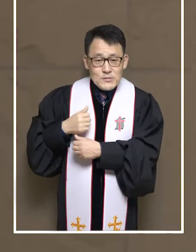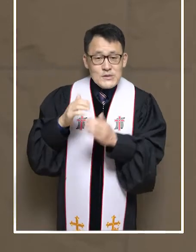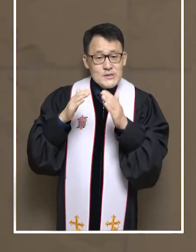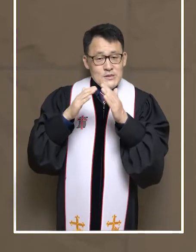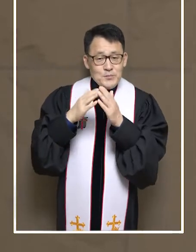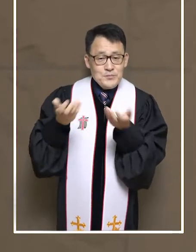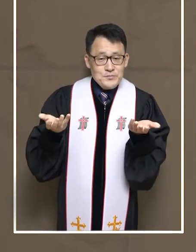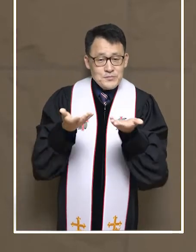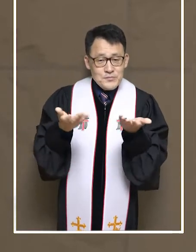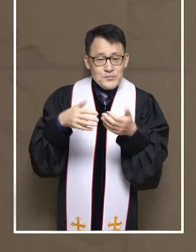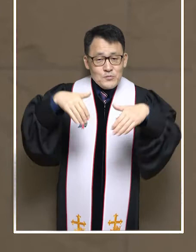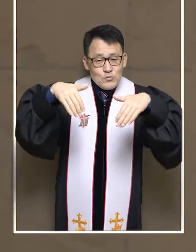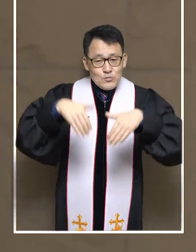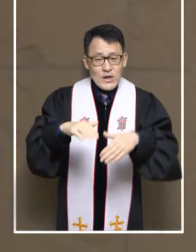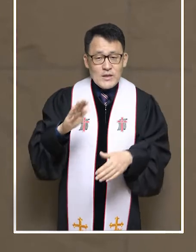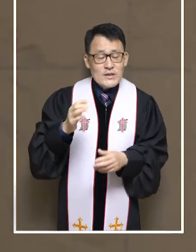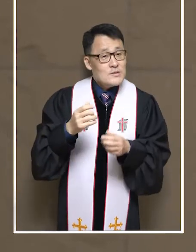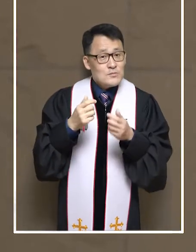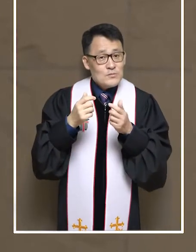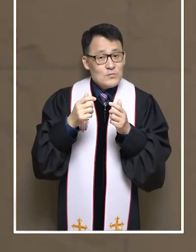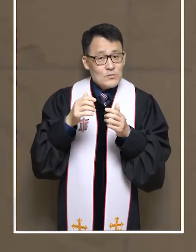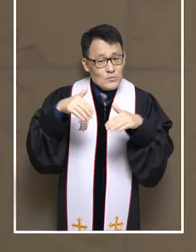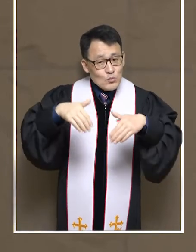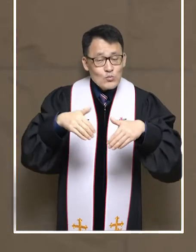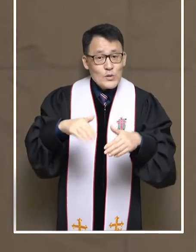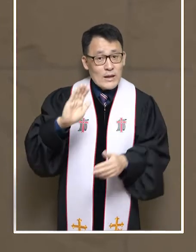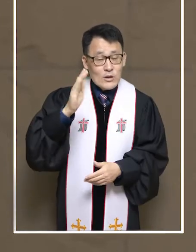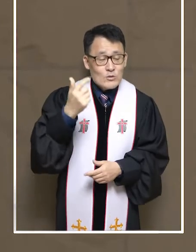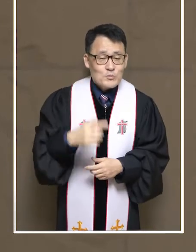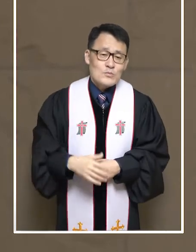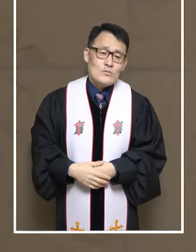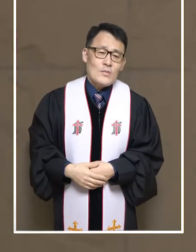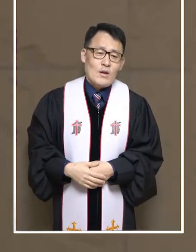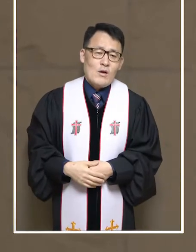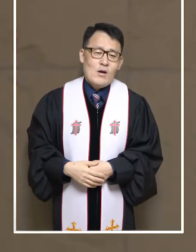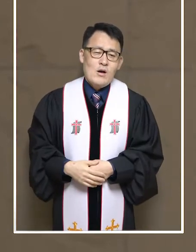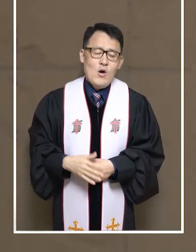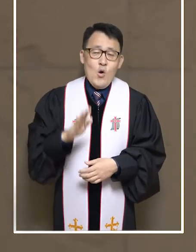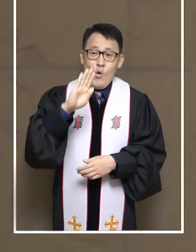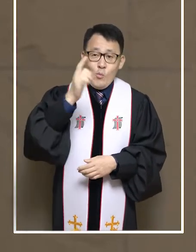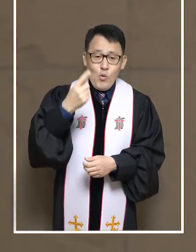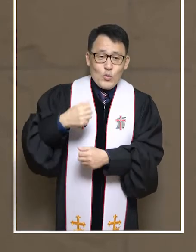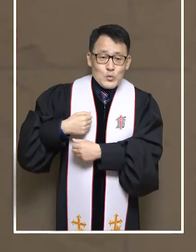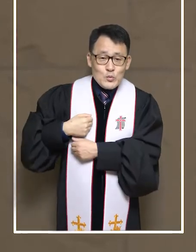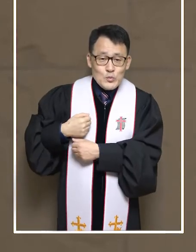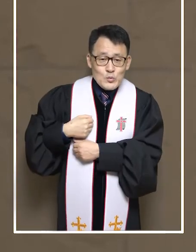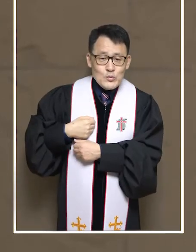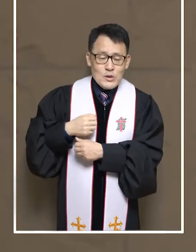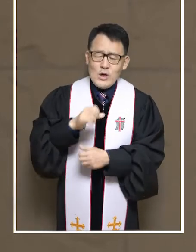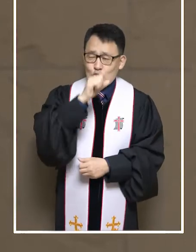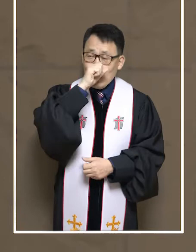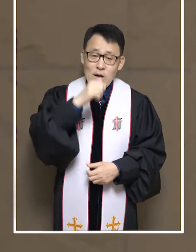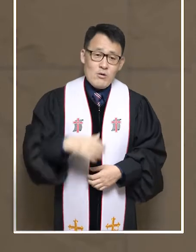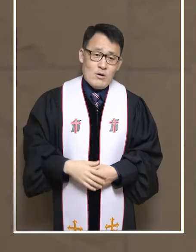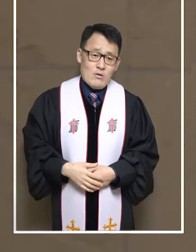그런데 제가 보디발이라는 사람 집에 노예가 되지 않았겠어요. 저는 보디발